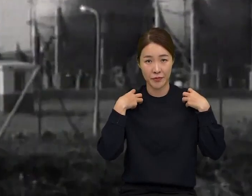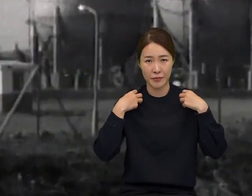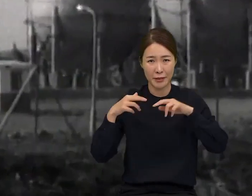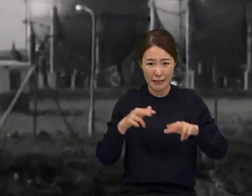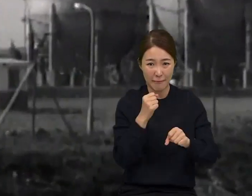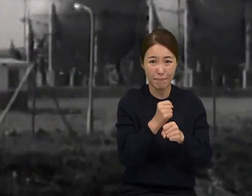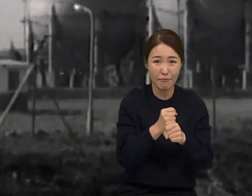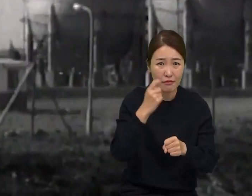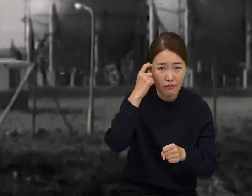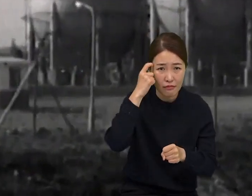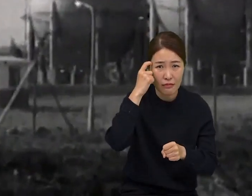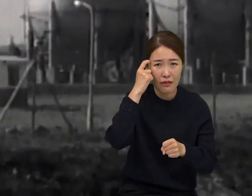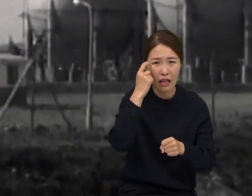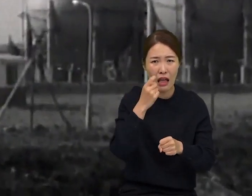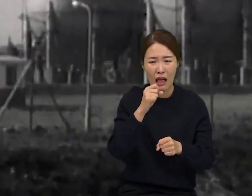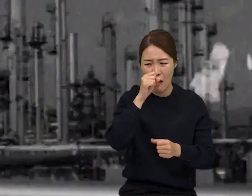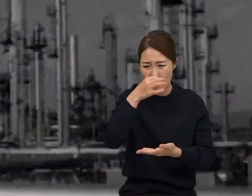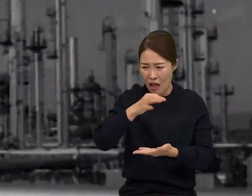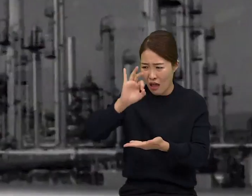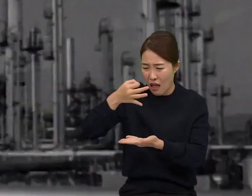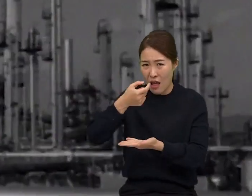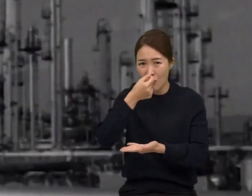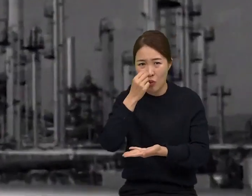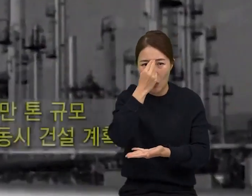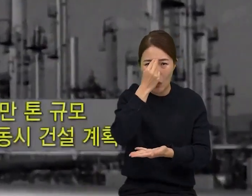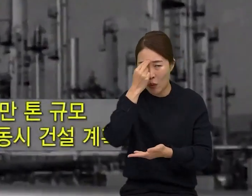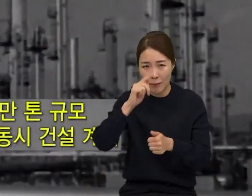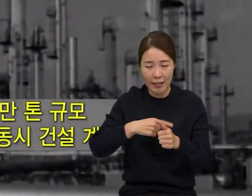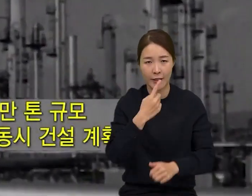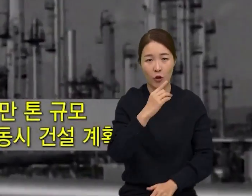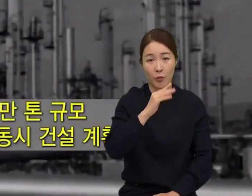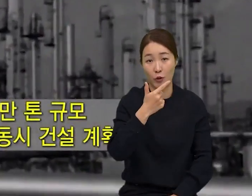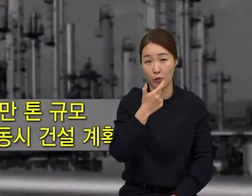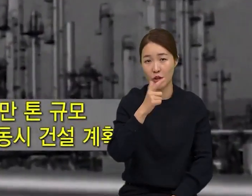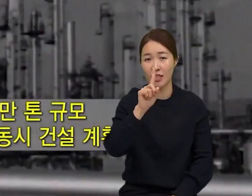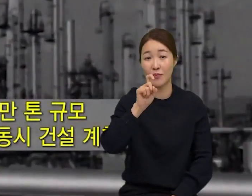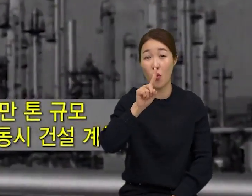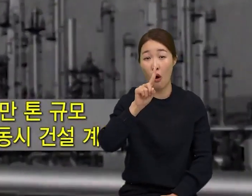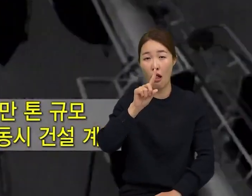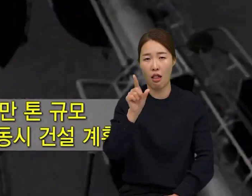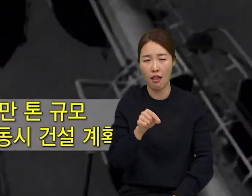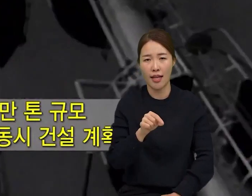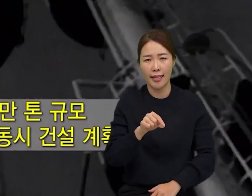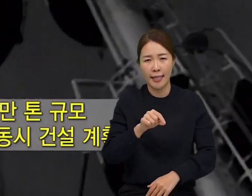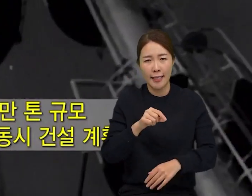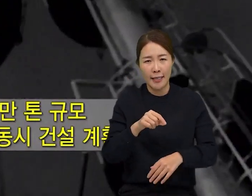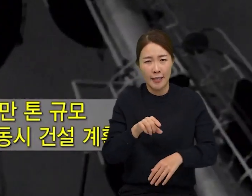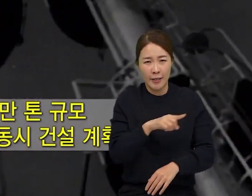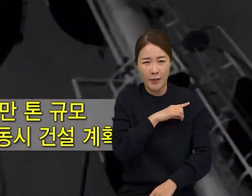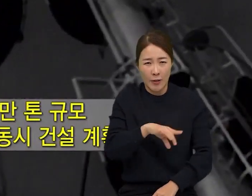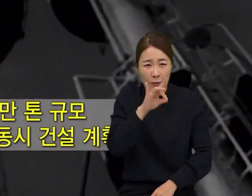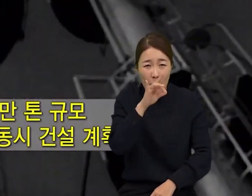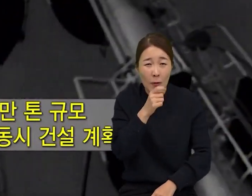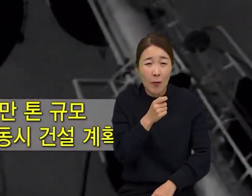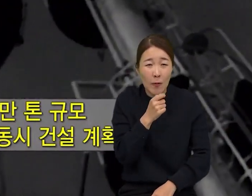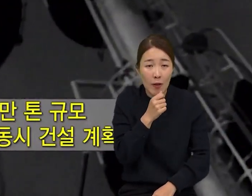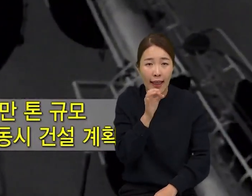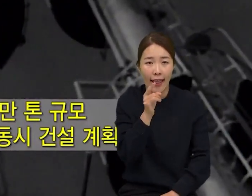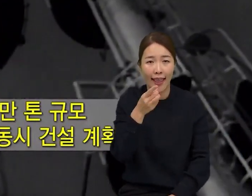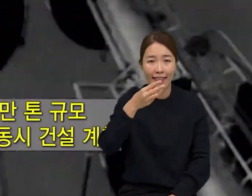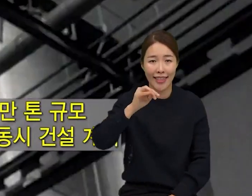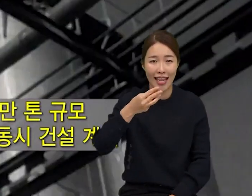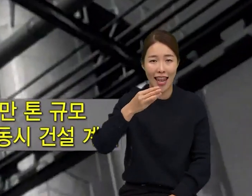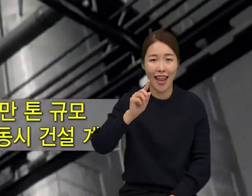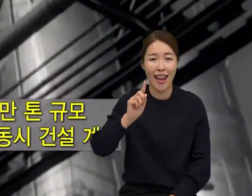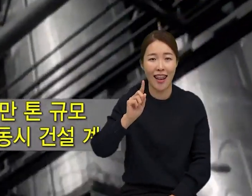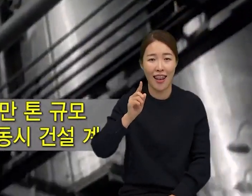정부는 당장은 협소한 국내 수요를 감안해서 1966년 11월 생전 최소 단위로 에틸렌